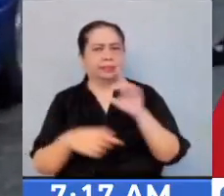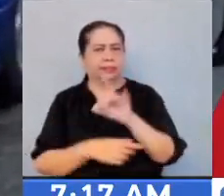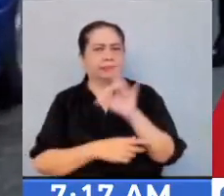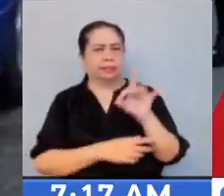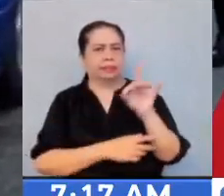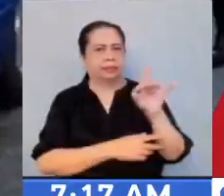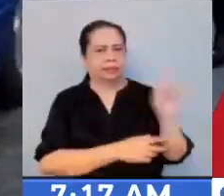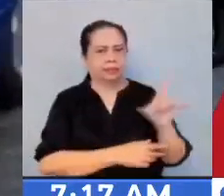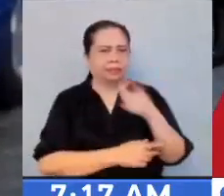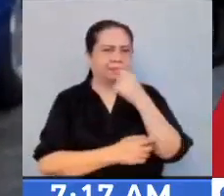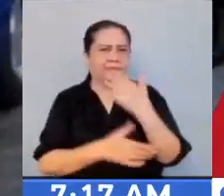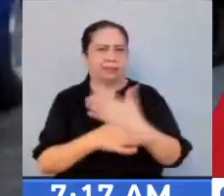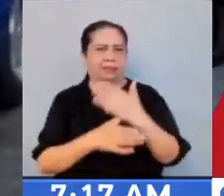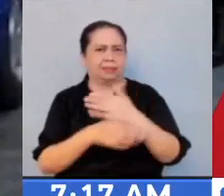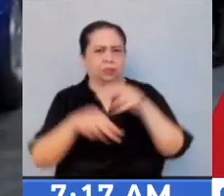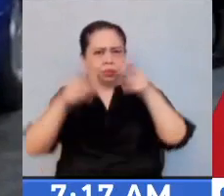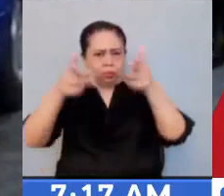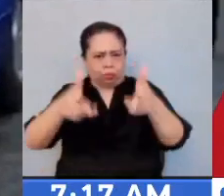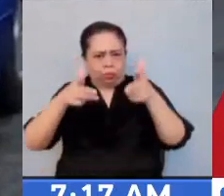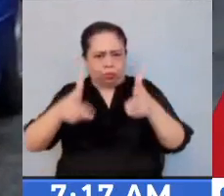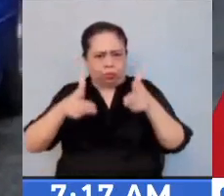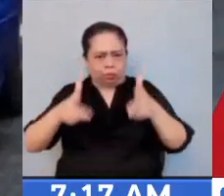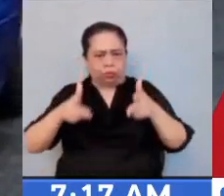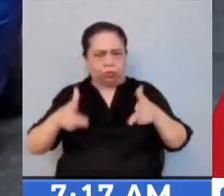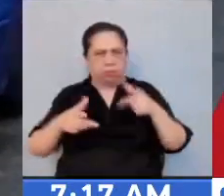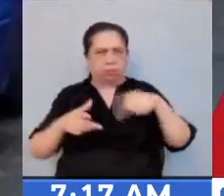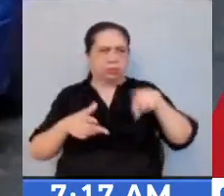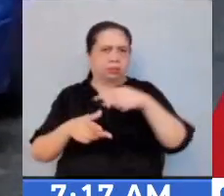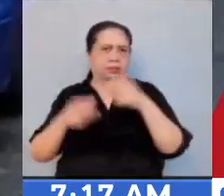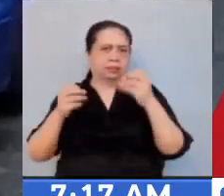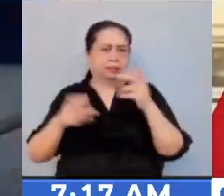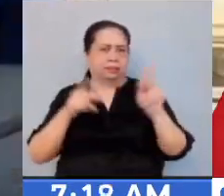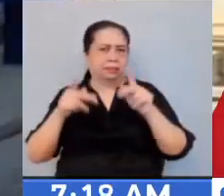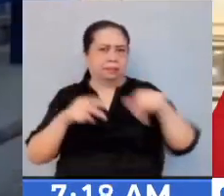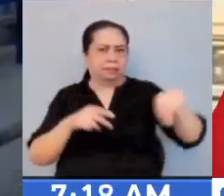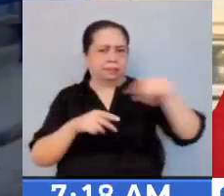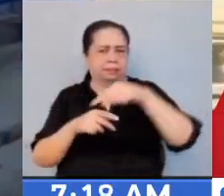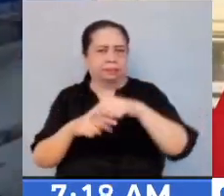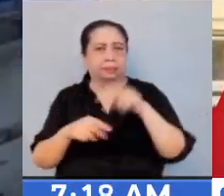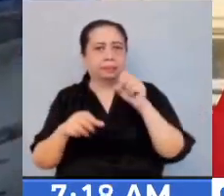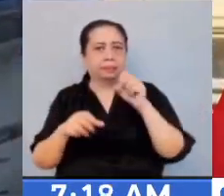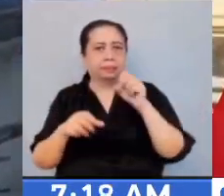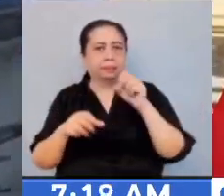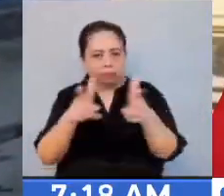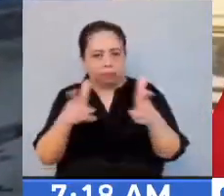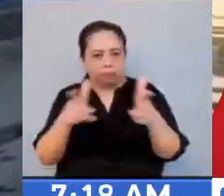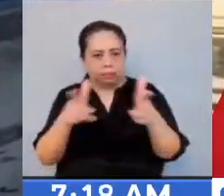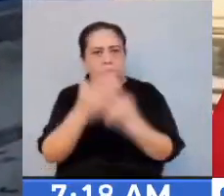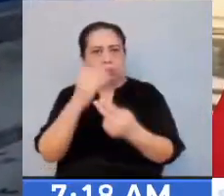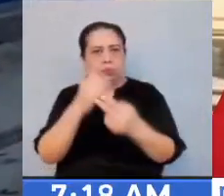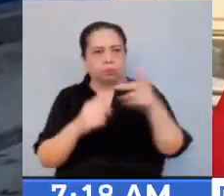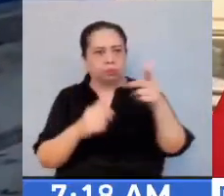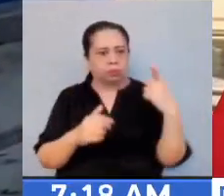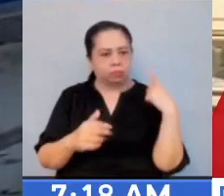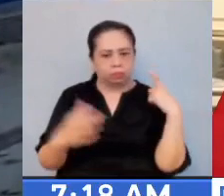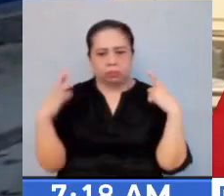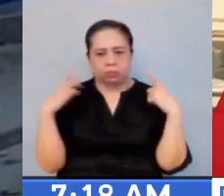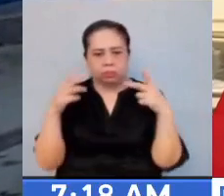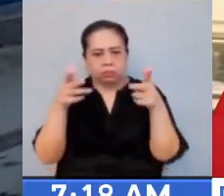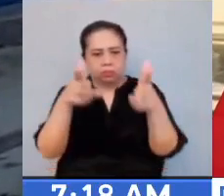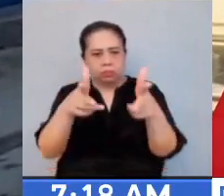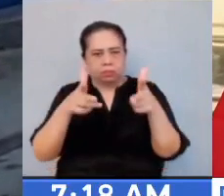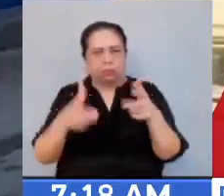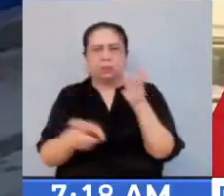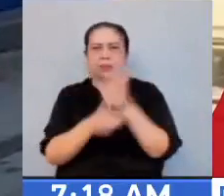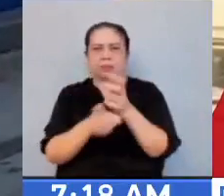double parking ng mga sasakyan ng mga residente. Dahil sa mga magkabilang side niya, yung parking ng mga sasakyan, pahirapan din yung